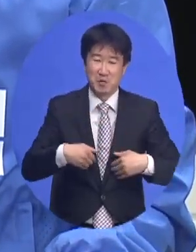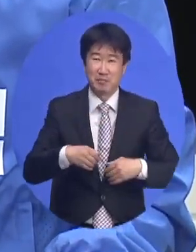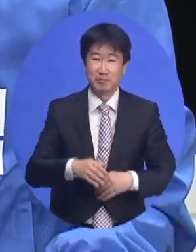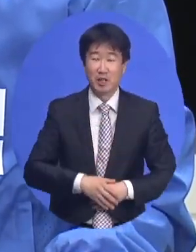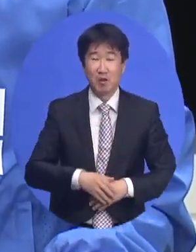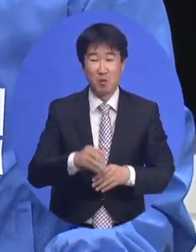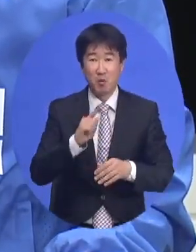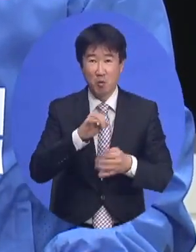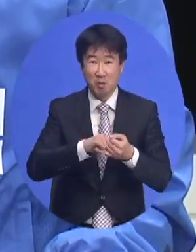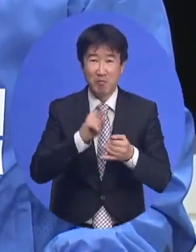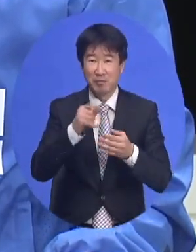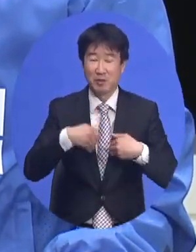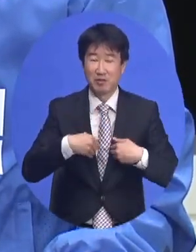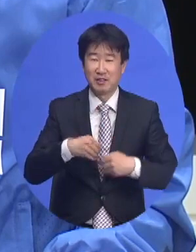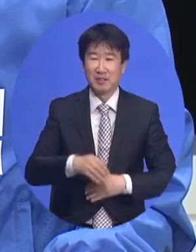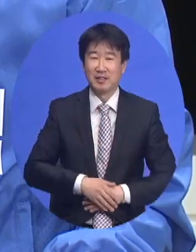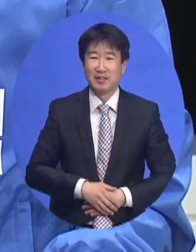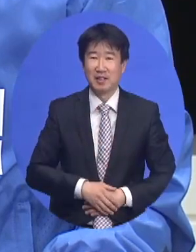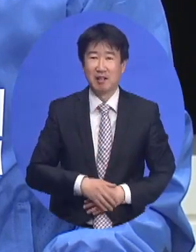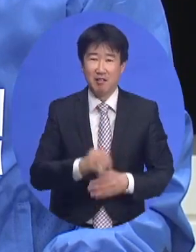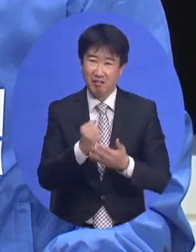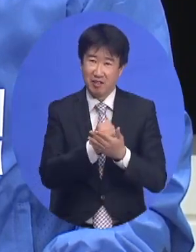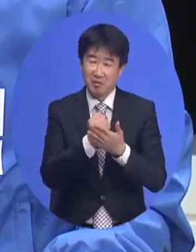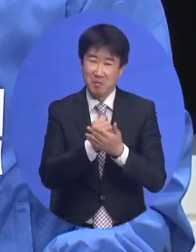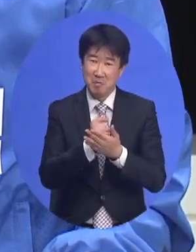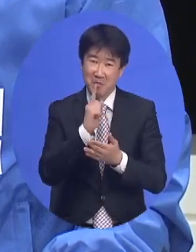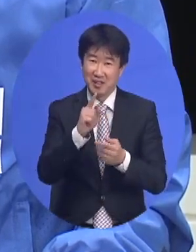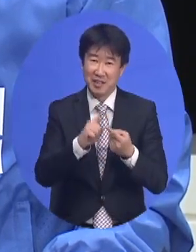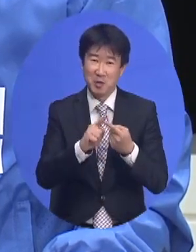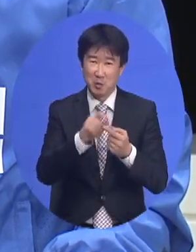요거는 꼭 말해야죠. 그 질문이 예. 아까 그 안타까워 하신